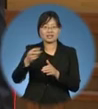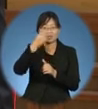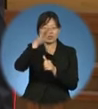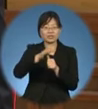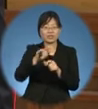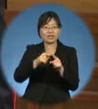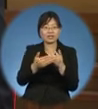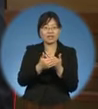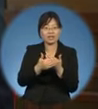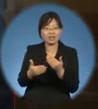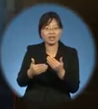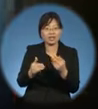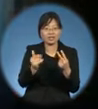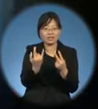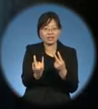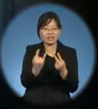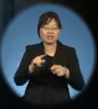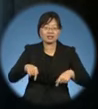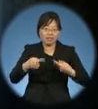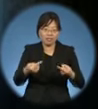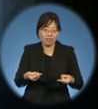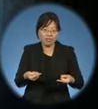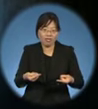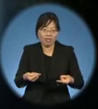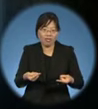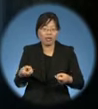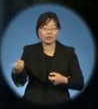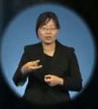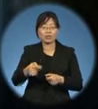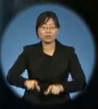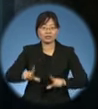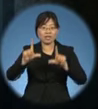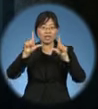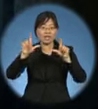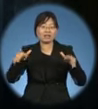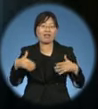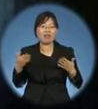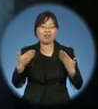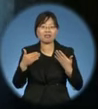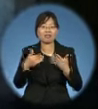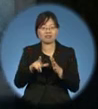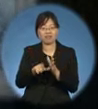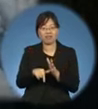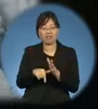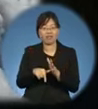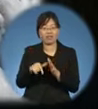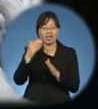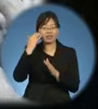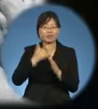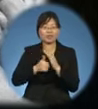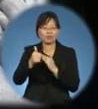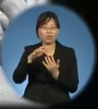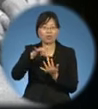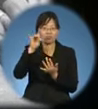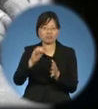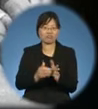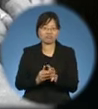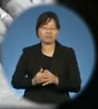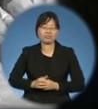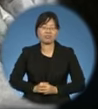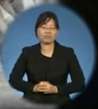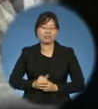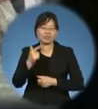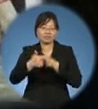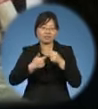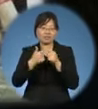대회 2회째 참가를 했어요. 그리고 그해 가을에 대표선수가 됐어요. 국가대표가 되시고. 네.